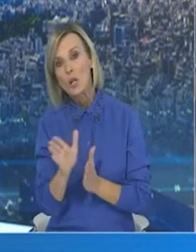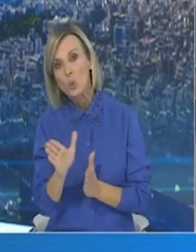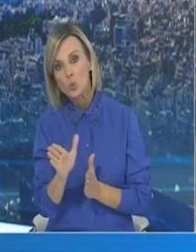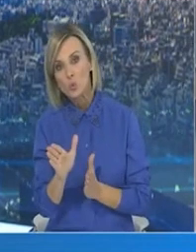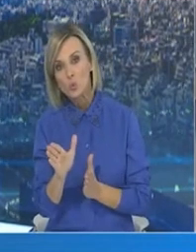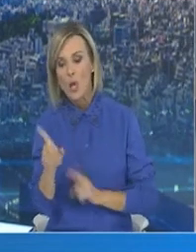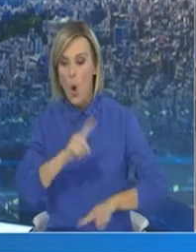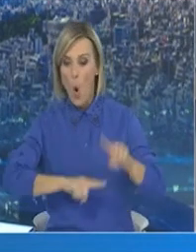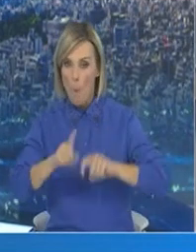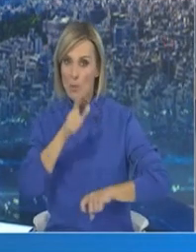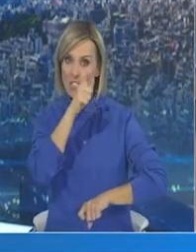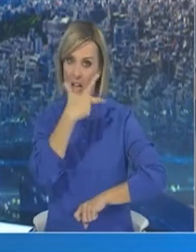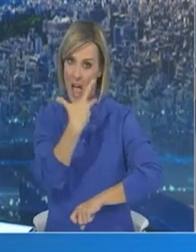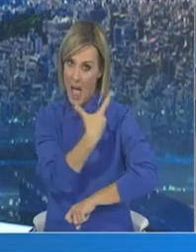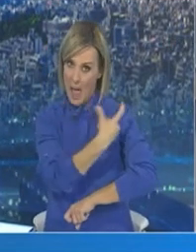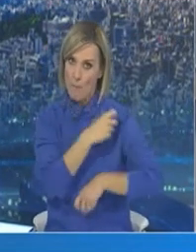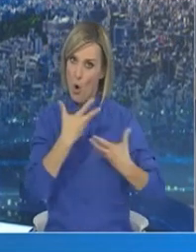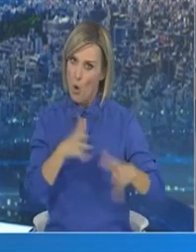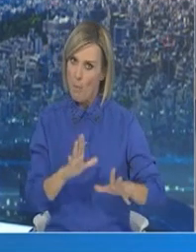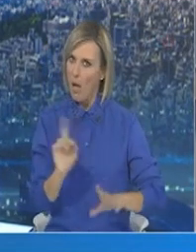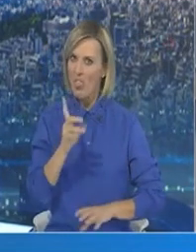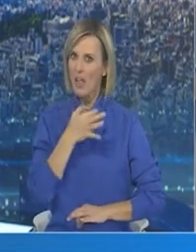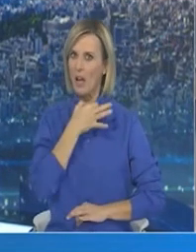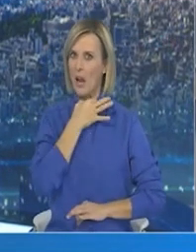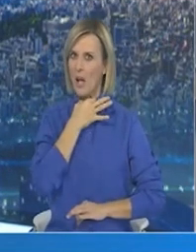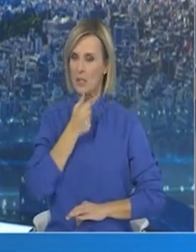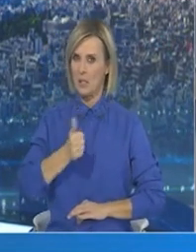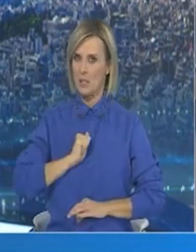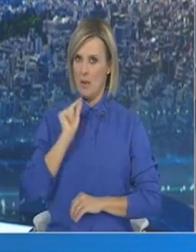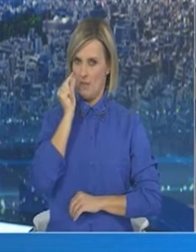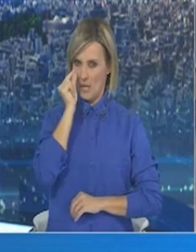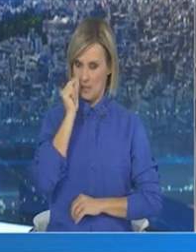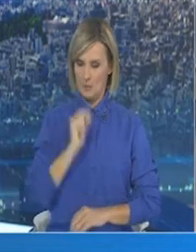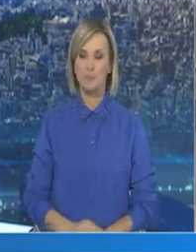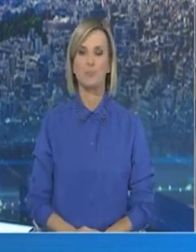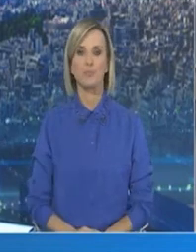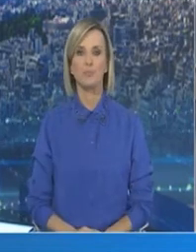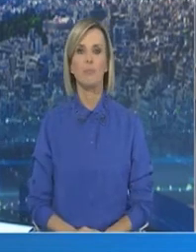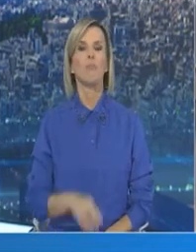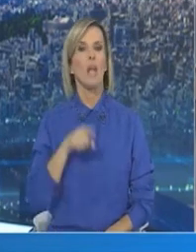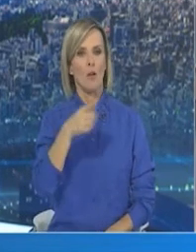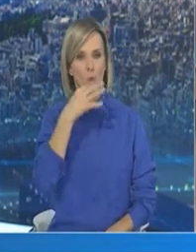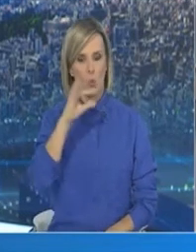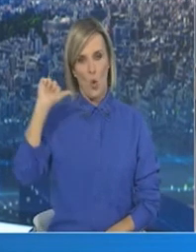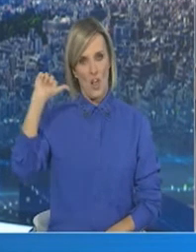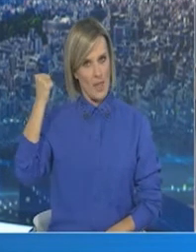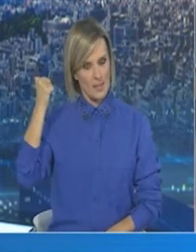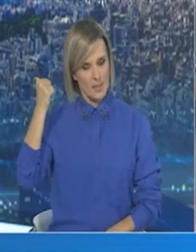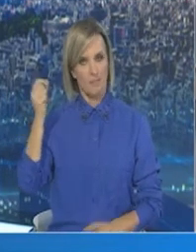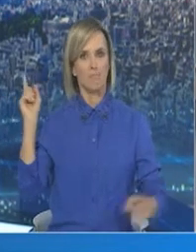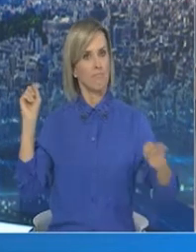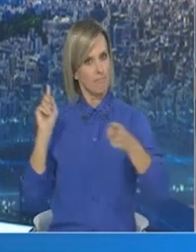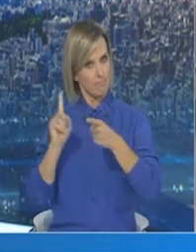είναι εμβολιασμένοι. Για το λόγο αυτό, χθες, στην αίθουσα αυτή, στο Υπουργείο Υγείας, συναντηθήκαμε